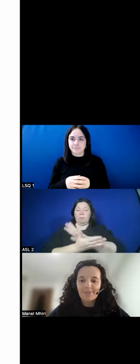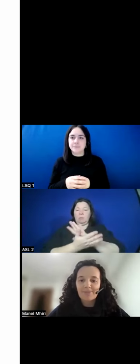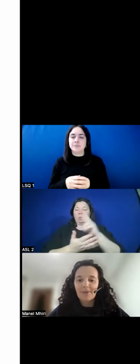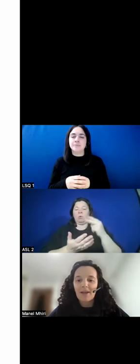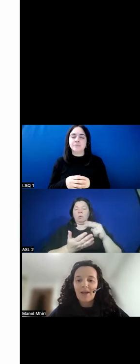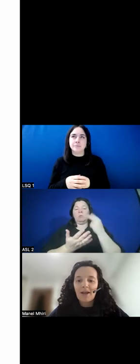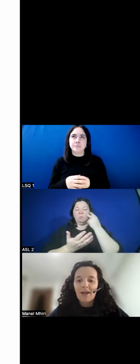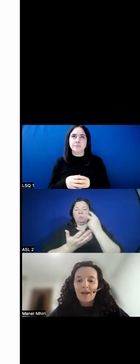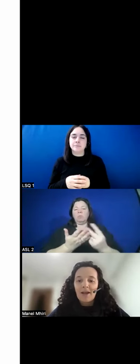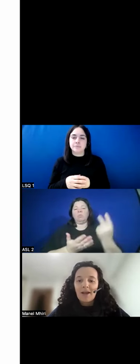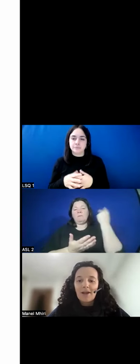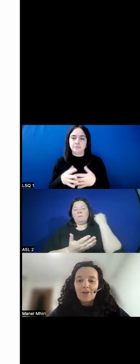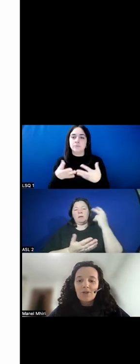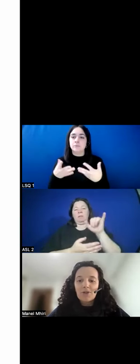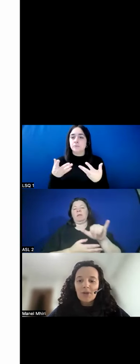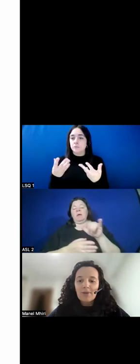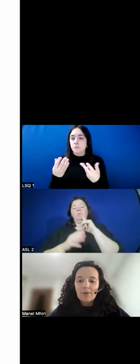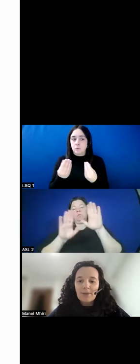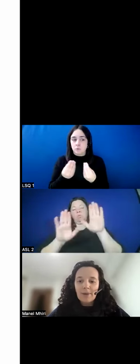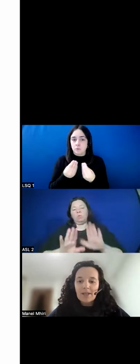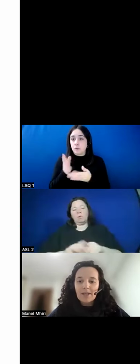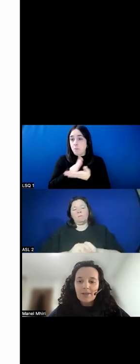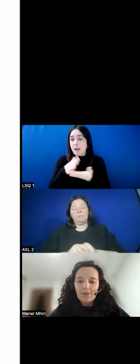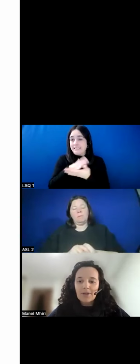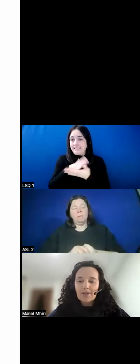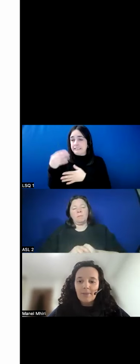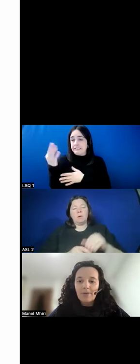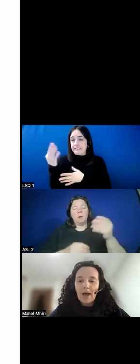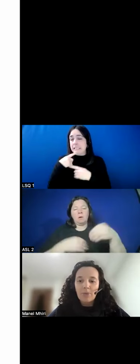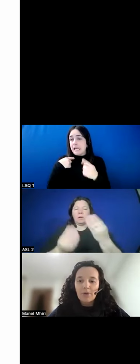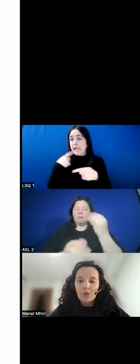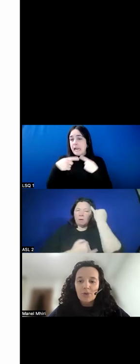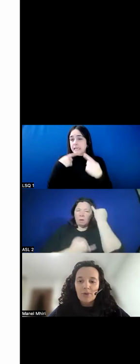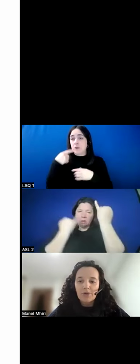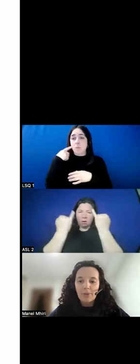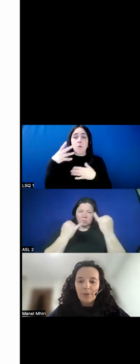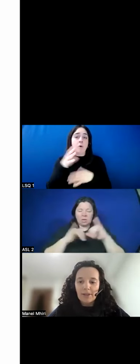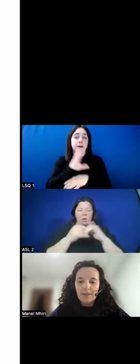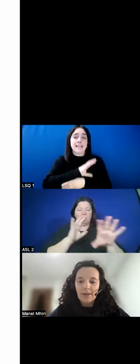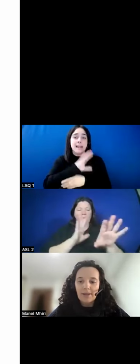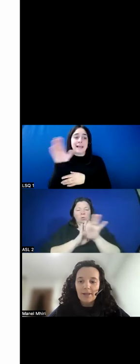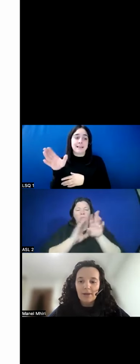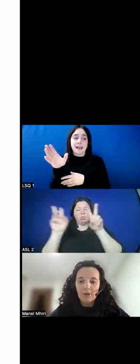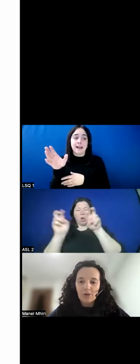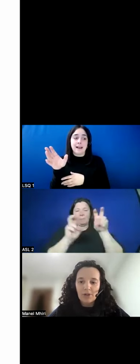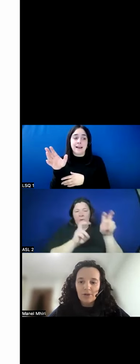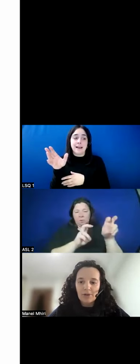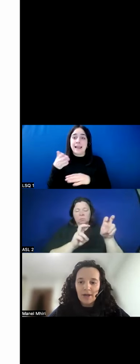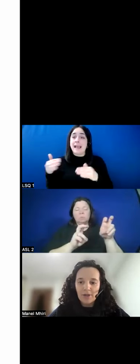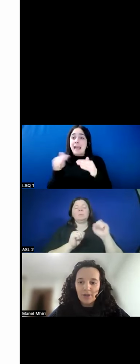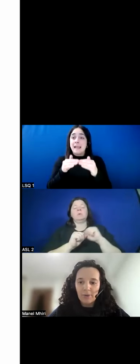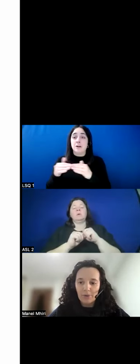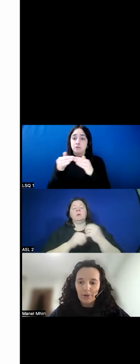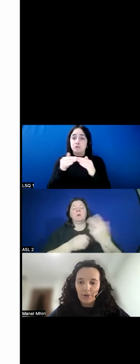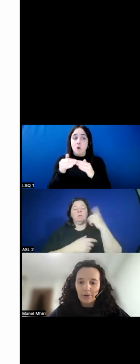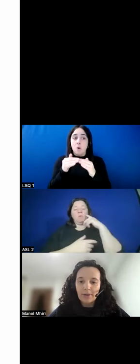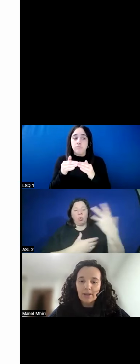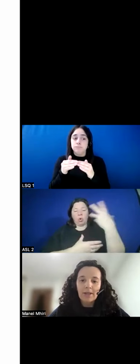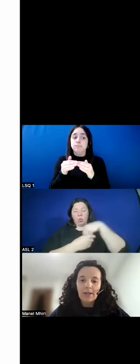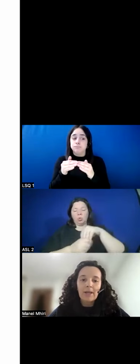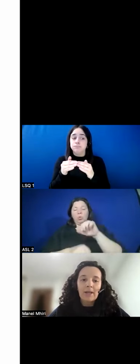beaucoup de parties de la déclaration de position d'Inclusion Canada s'appuient là-dessus, c'est très bien. Donc, comment est-ce qu'on